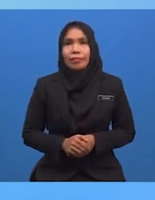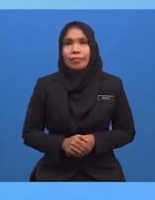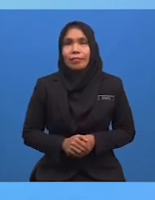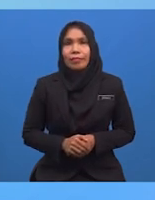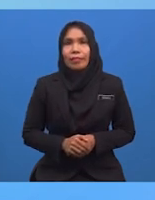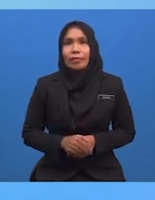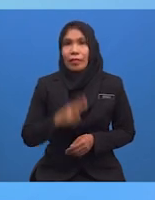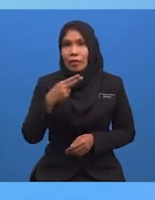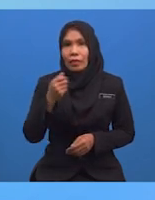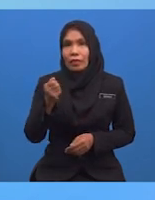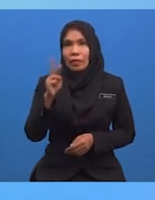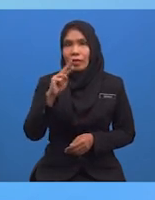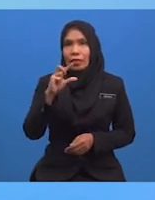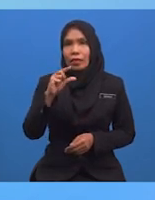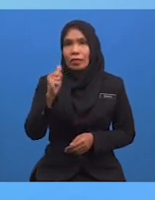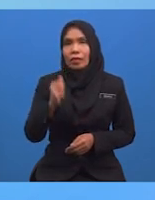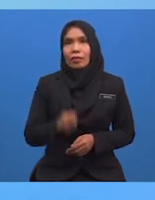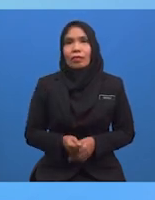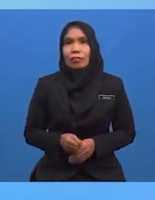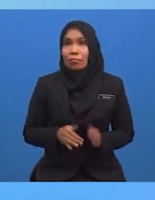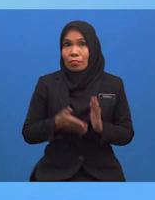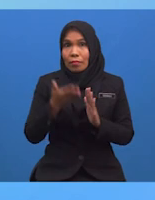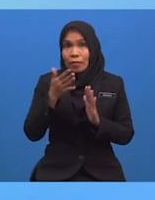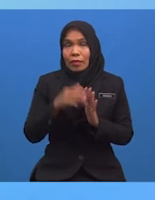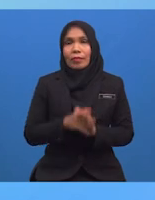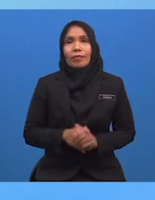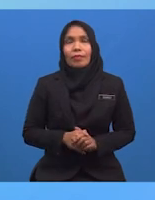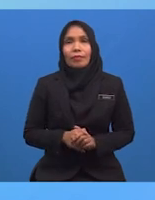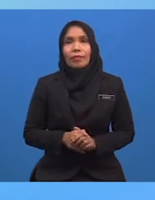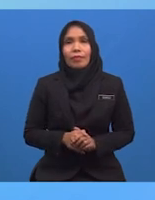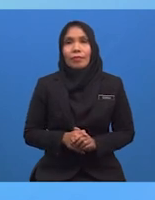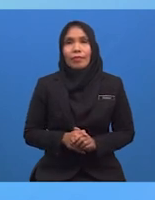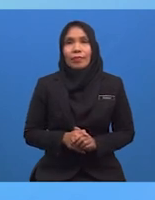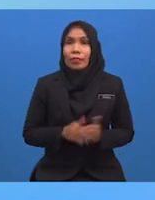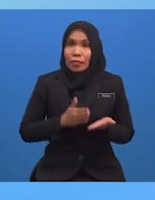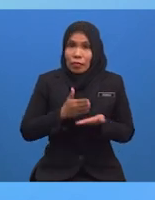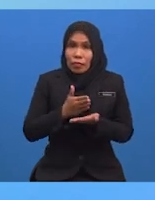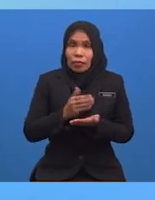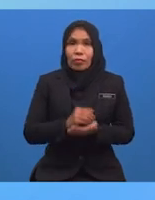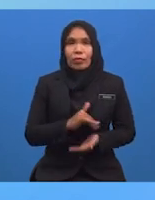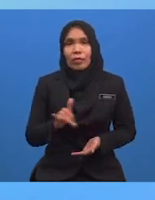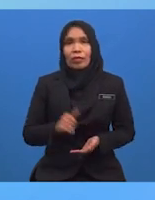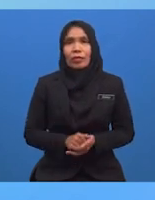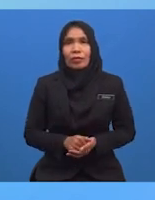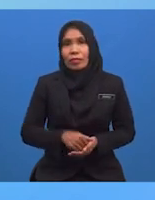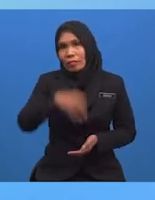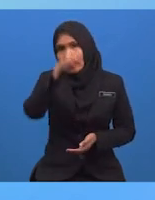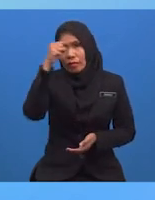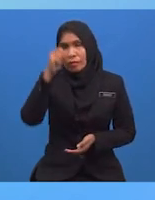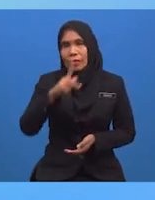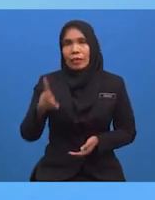menaikkan keuntungan yang diperolehi firma. Seterusnya akan